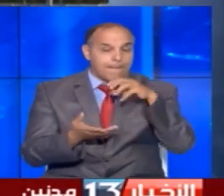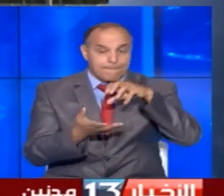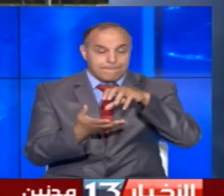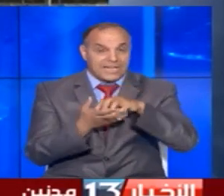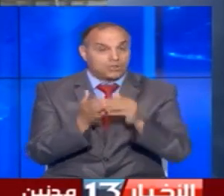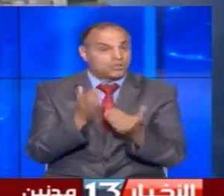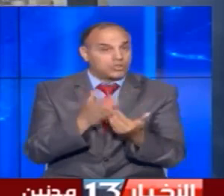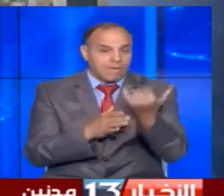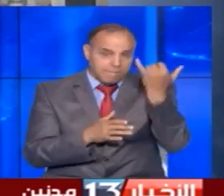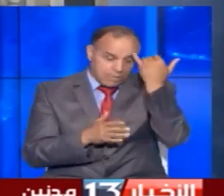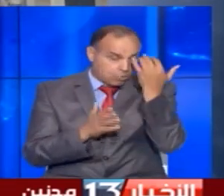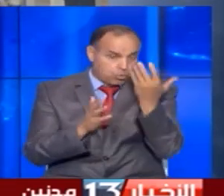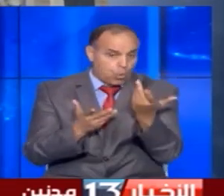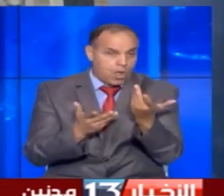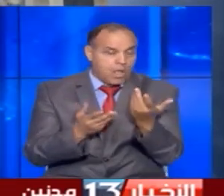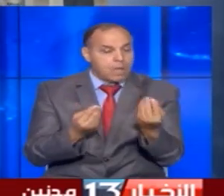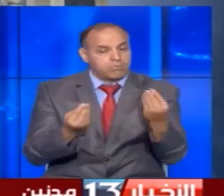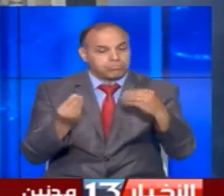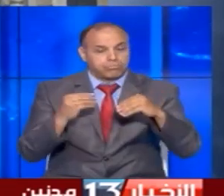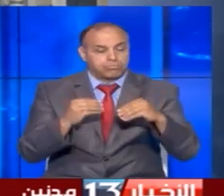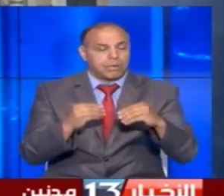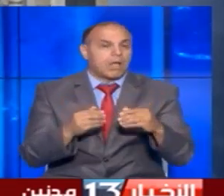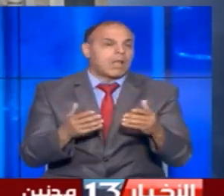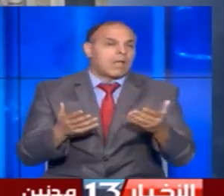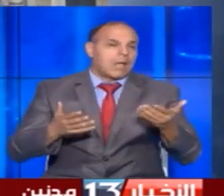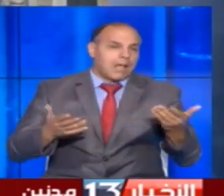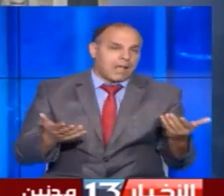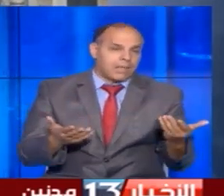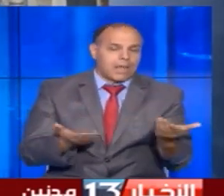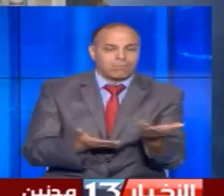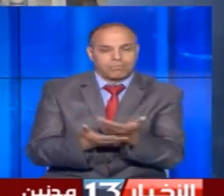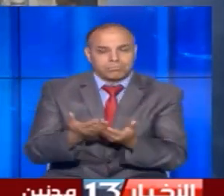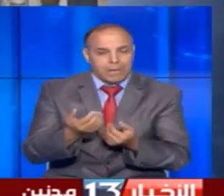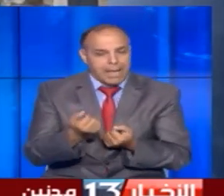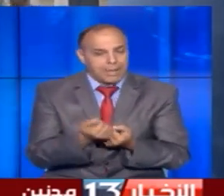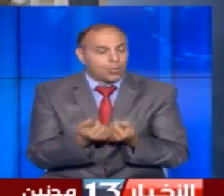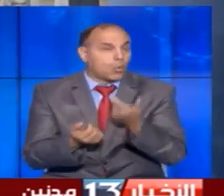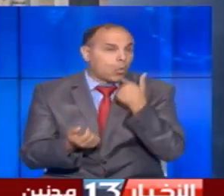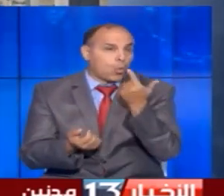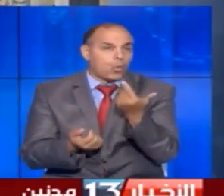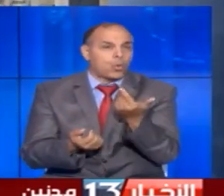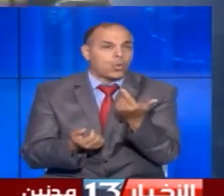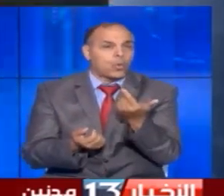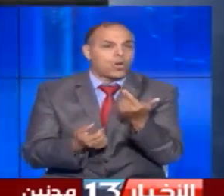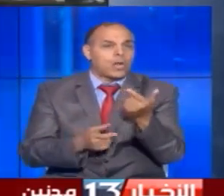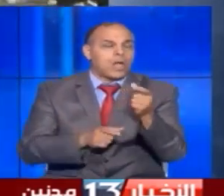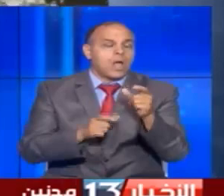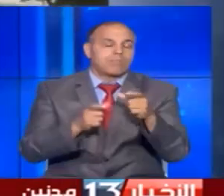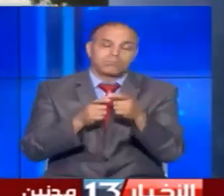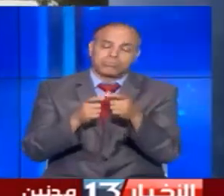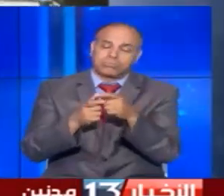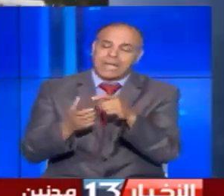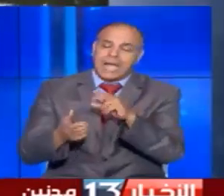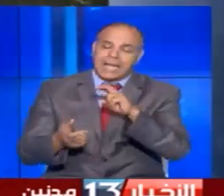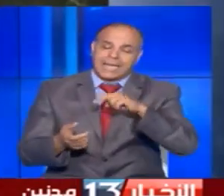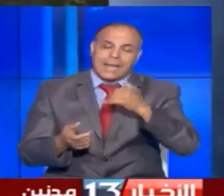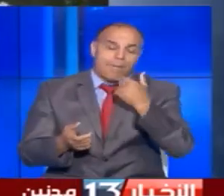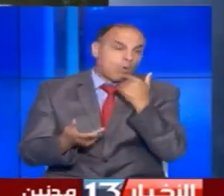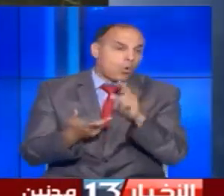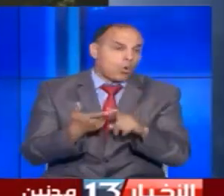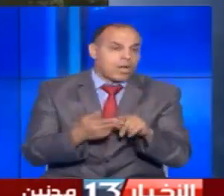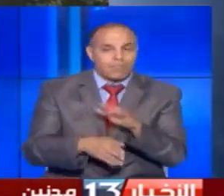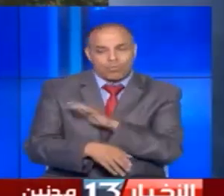برايهم من اضافات نوعيه الخدمات المقدمه من قبل هذه المؤسسه للمهنيين